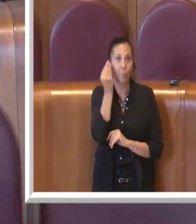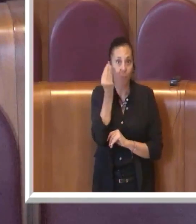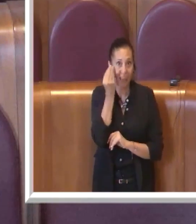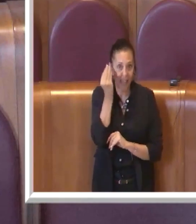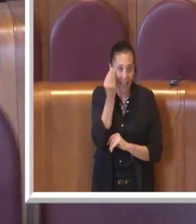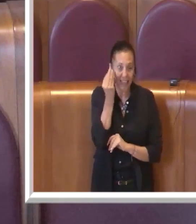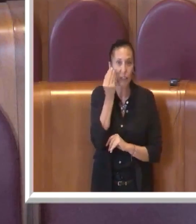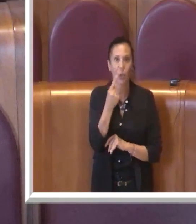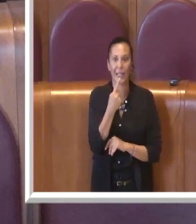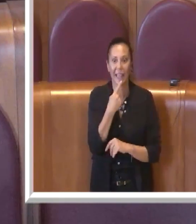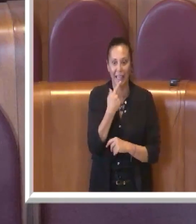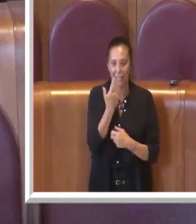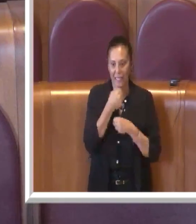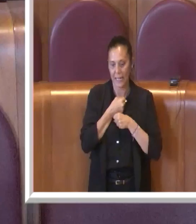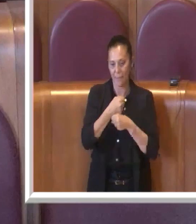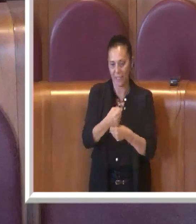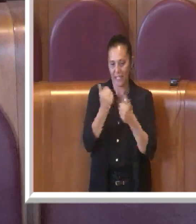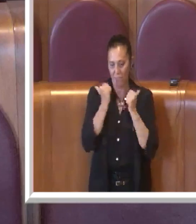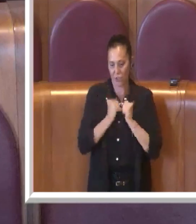chi rappresenta i cittadini